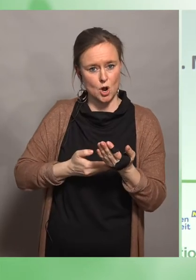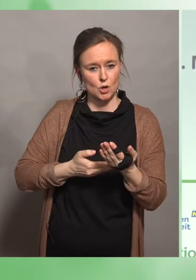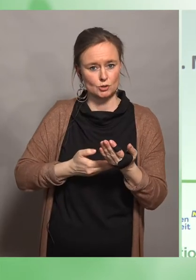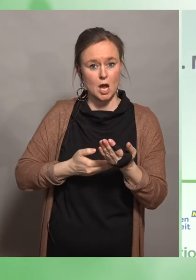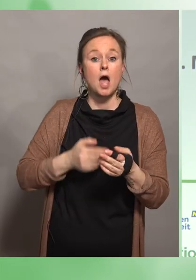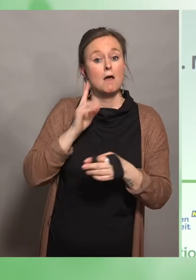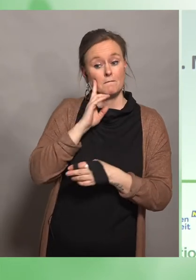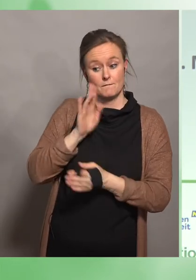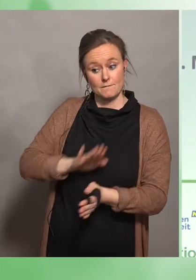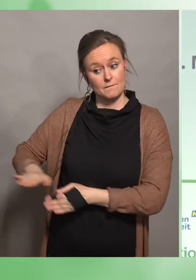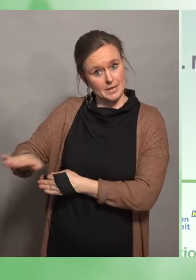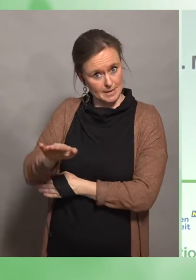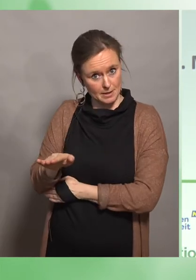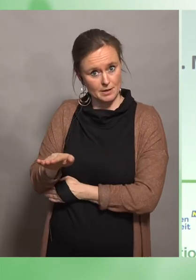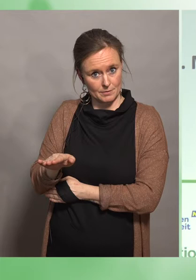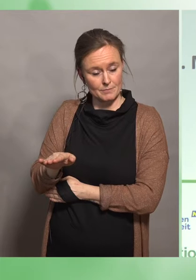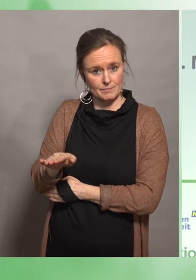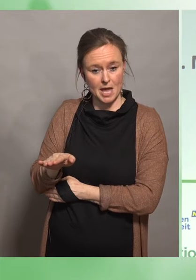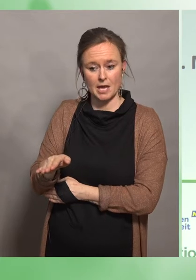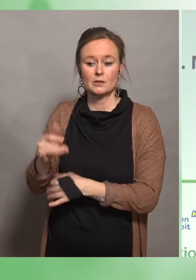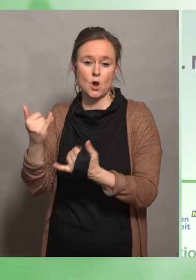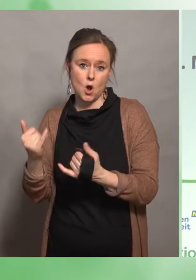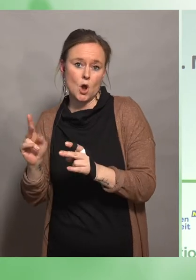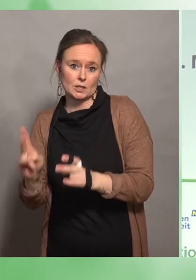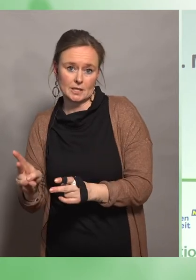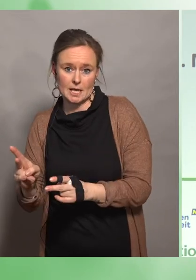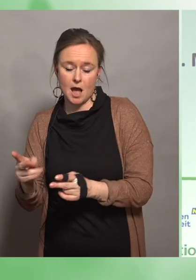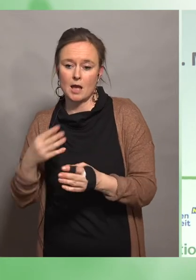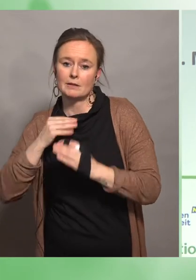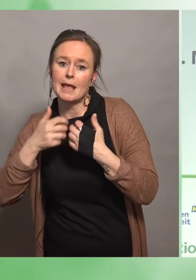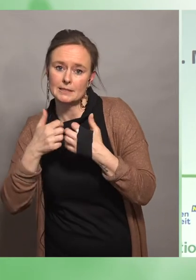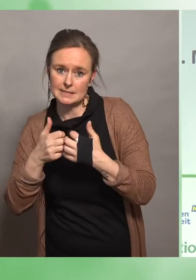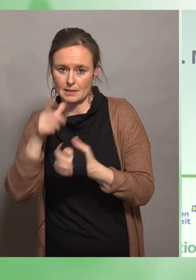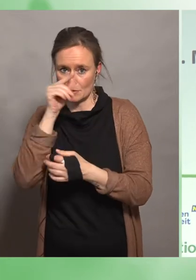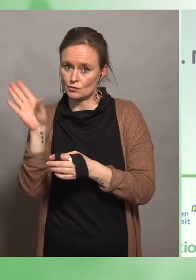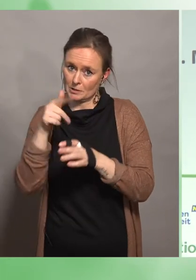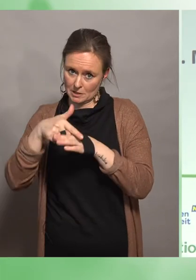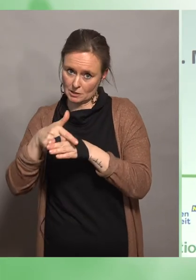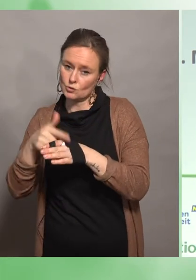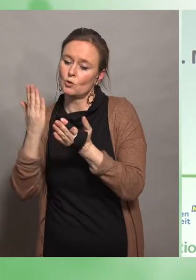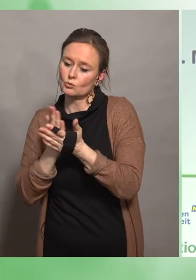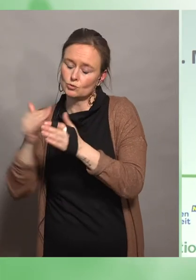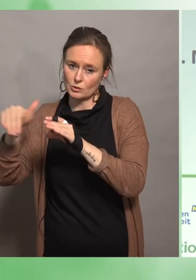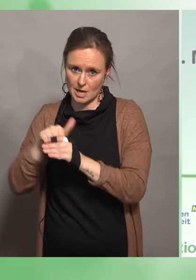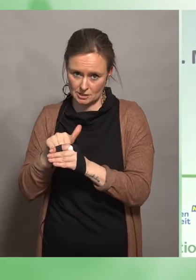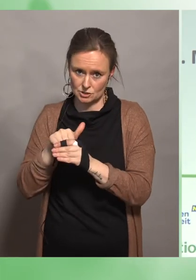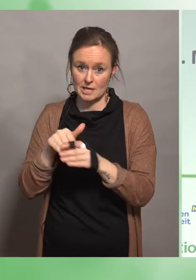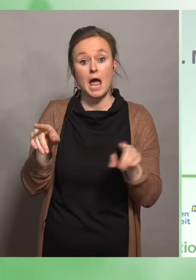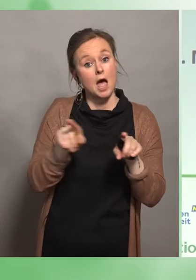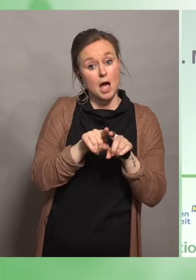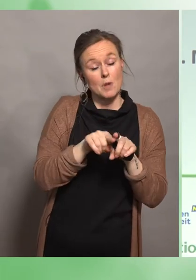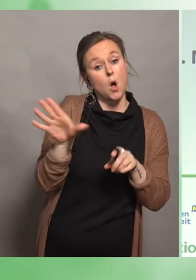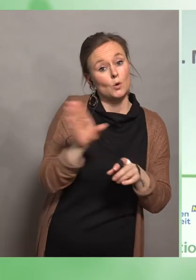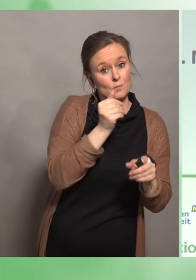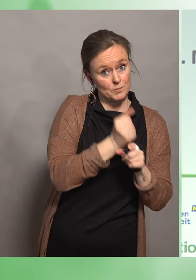von Unternehmern, die hier zu Wort kommen und die Menschen mit Behinderung beschäftigen, als auch die Mitarbeiterinnen und Mitarbeiter,